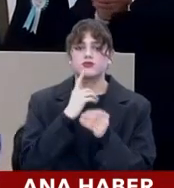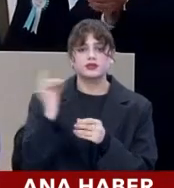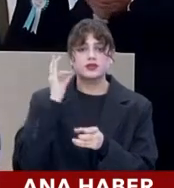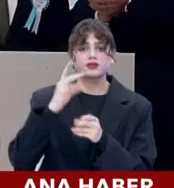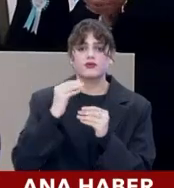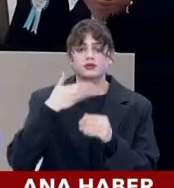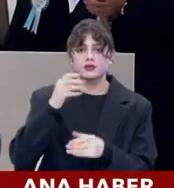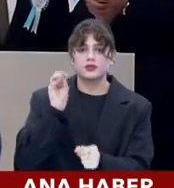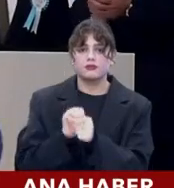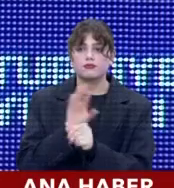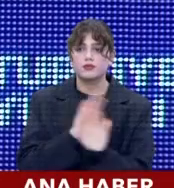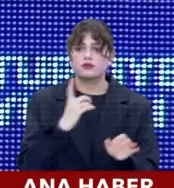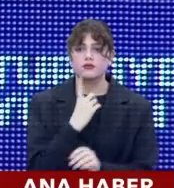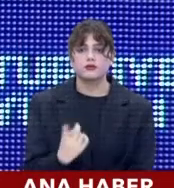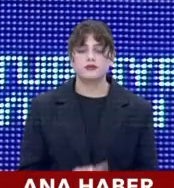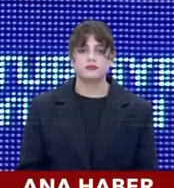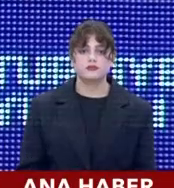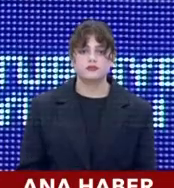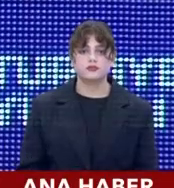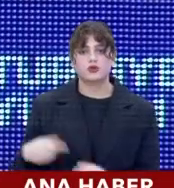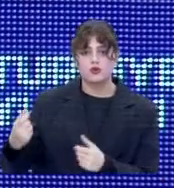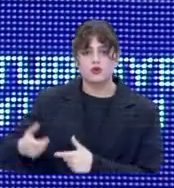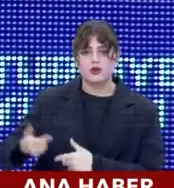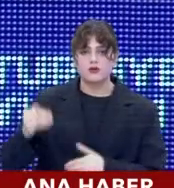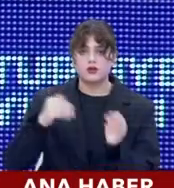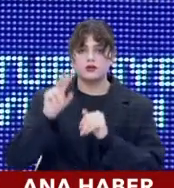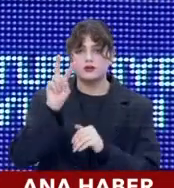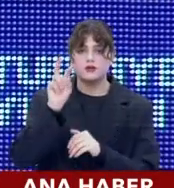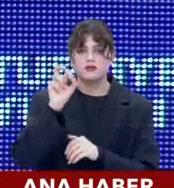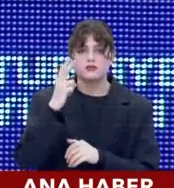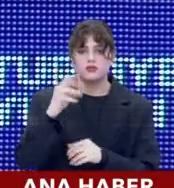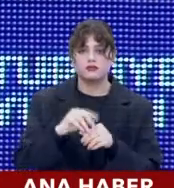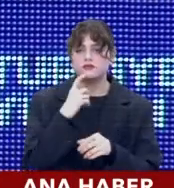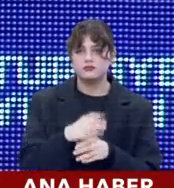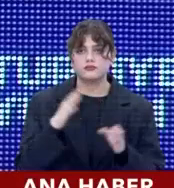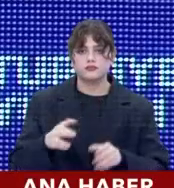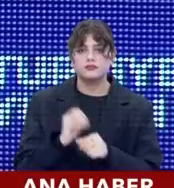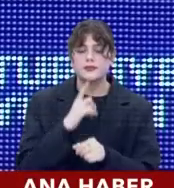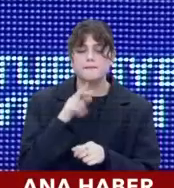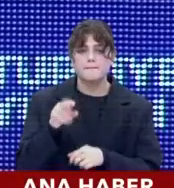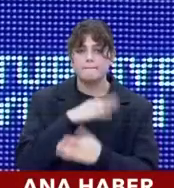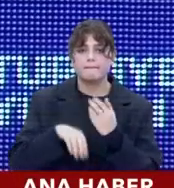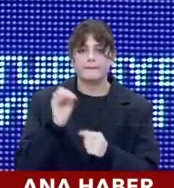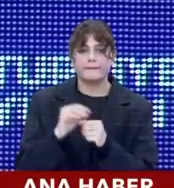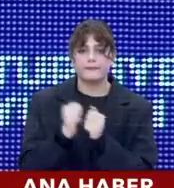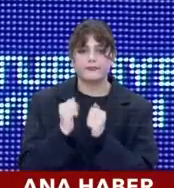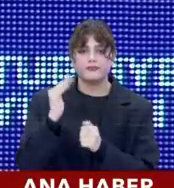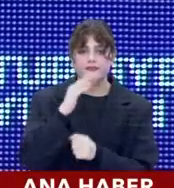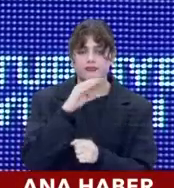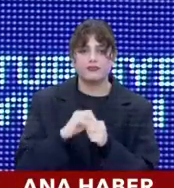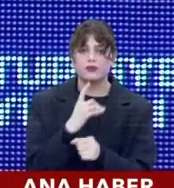çarpıcı sözlerle dikkat çekti. Göreve geldiğimiz 2002 yılından bu yana attığımız adımlarla